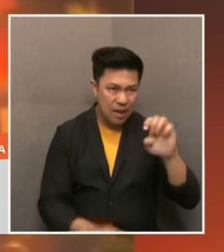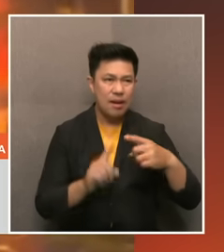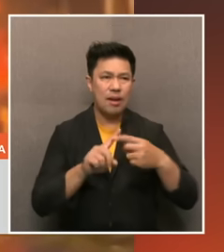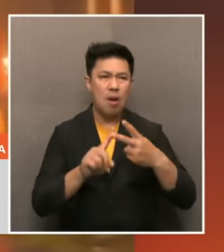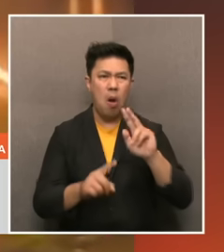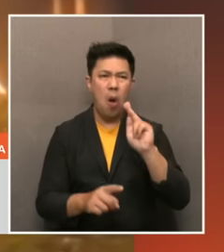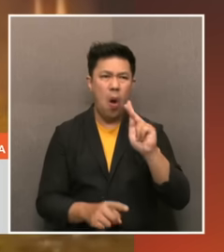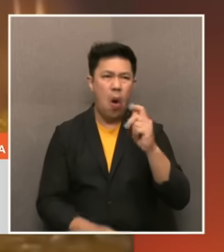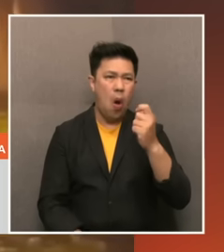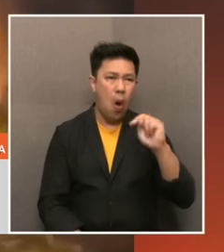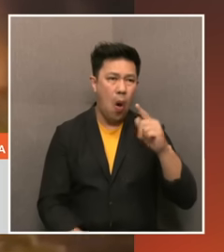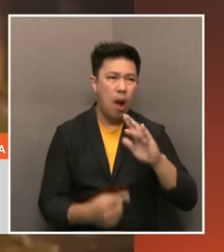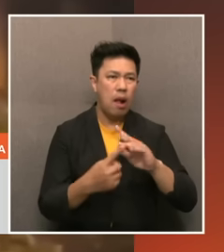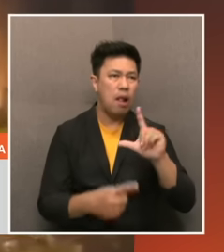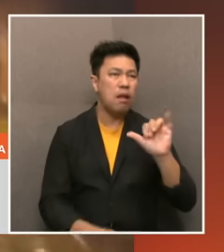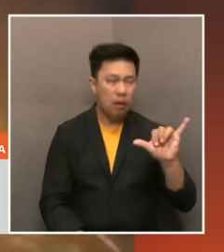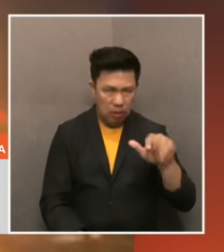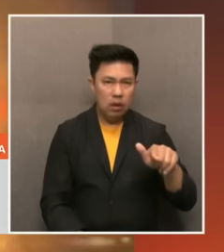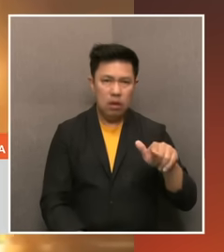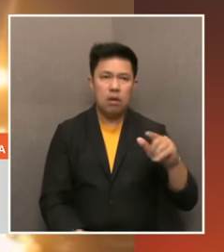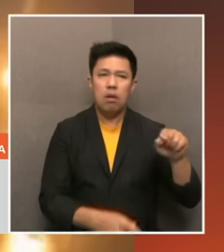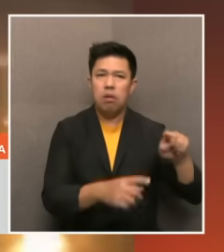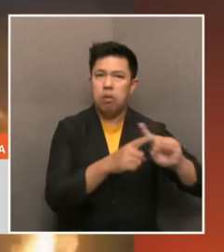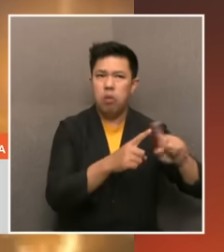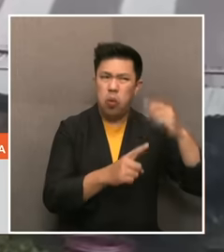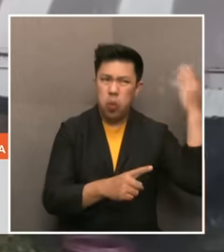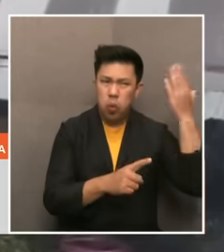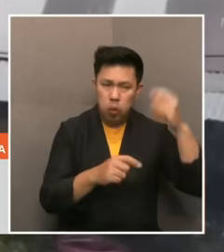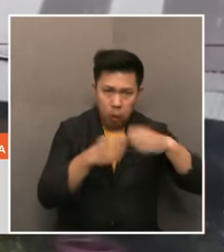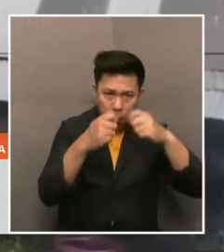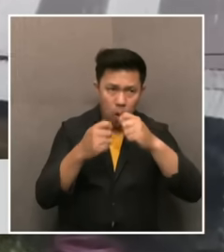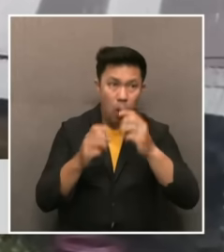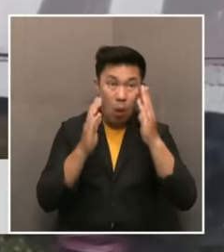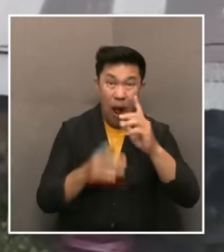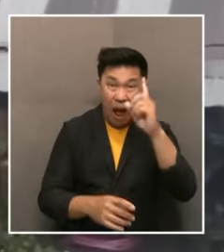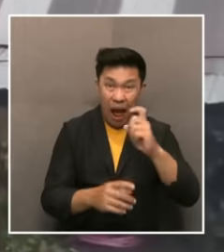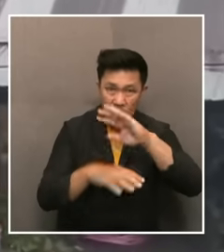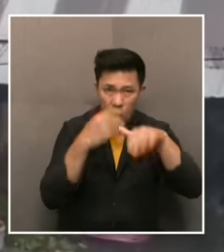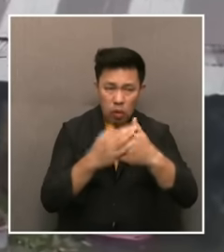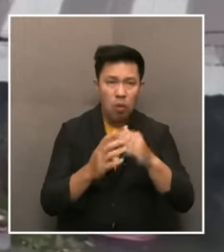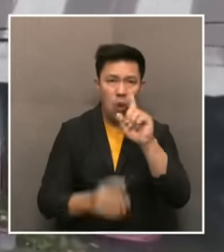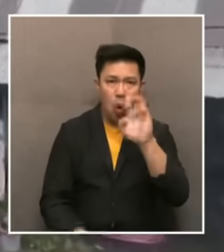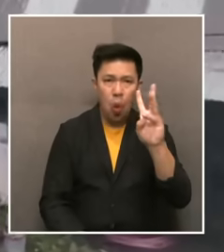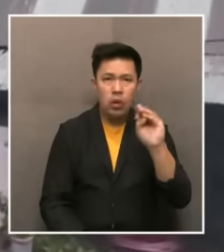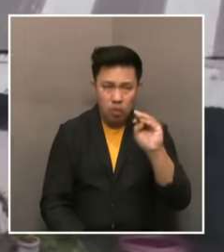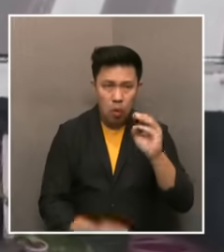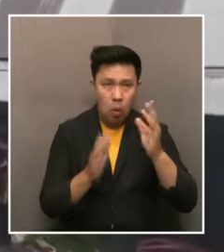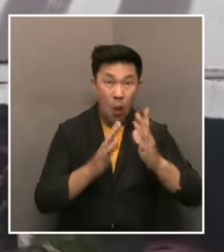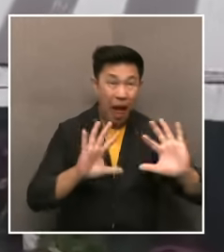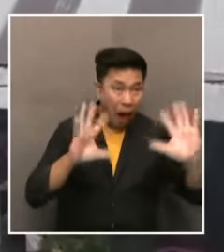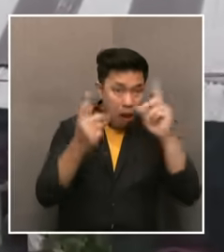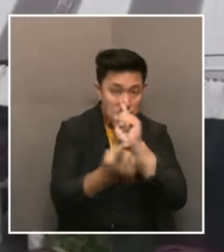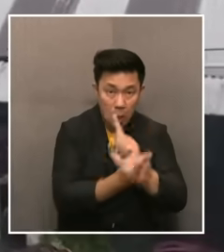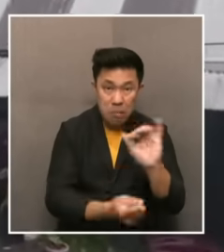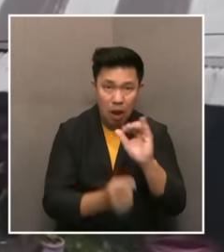เป็นบริเวณกว้างทำให้มีผู้เสียชีวิตสะสมร่วมกัน 160กว่าคนนะครับแล้วก็ยังมีคนสูญหายอีก